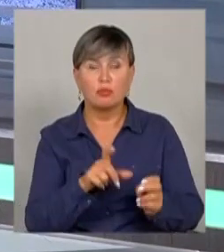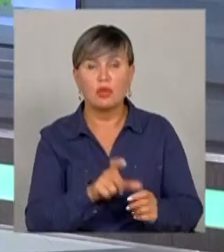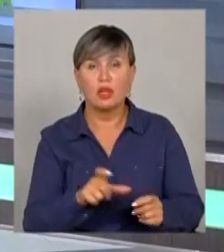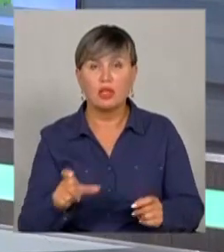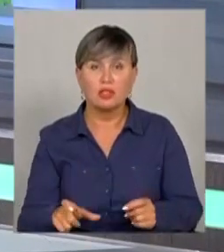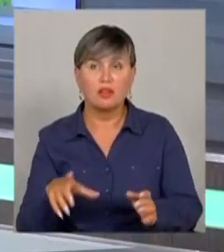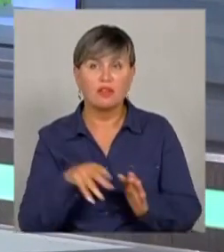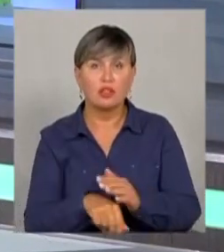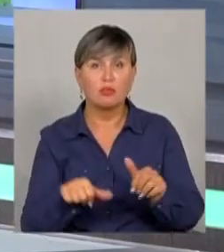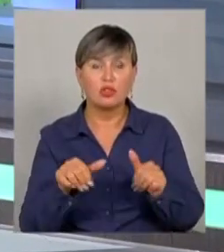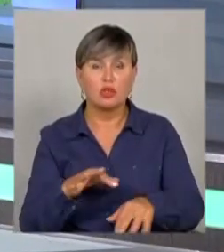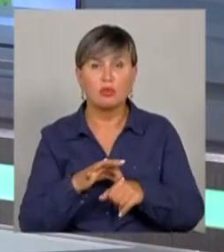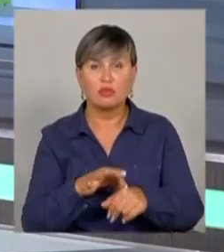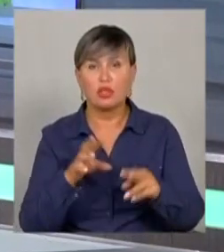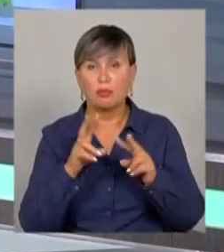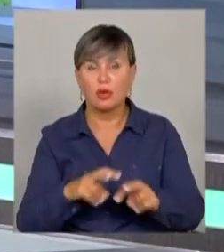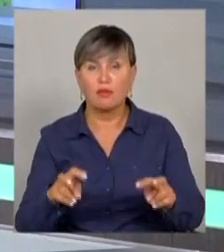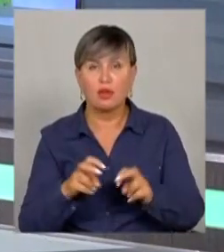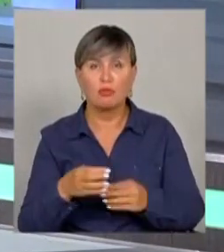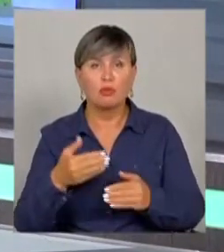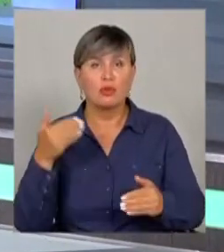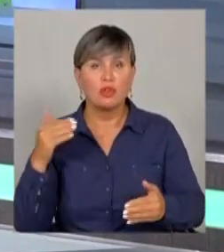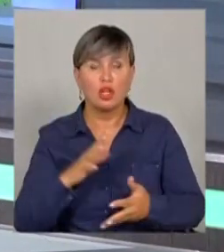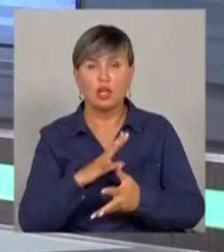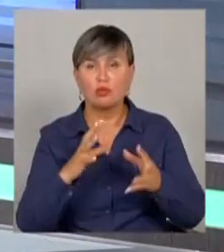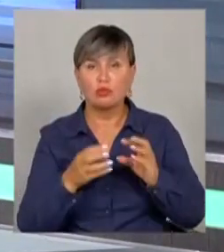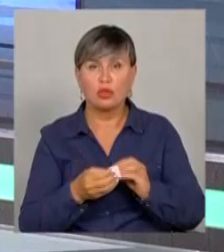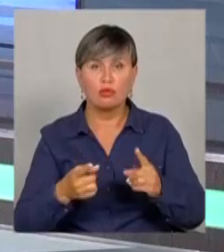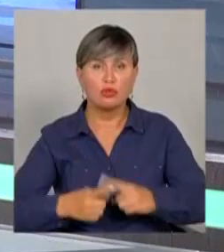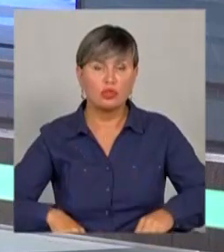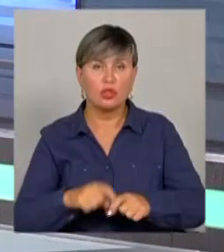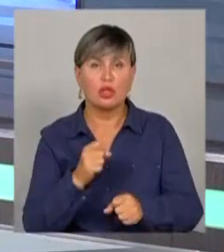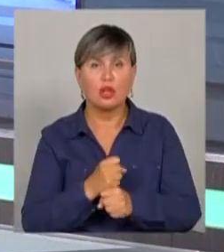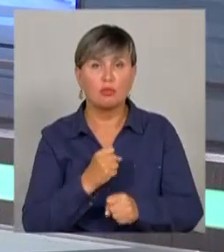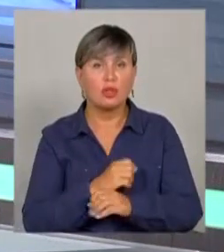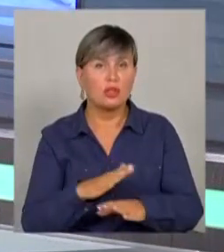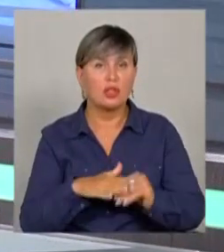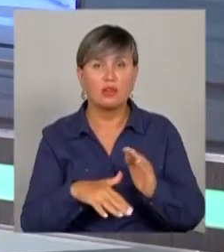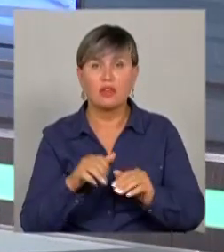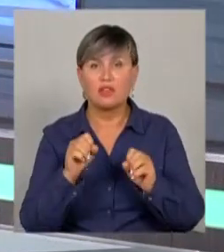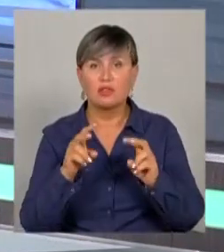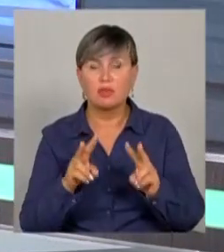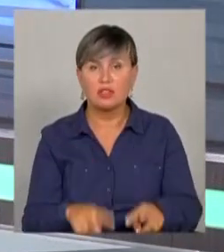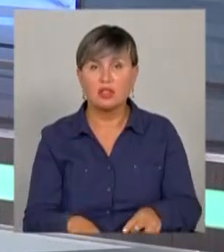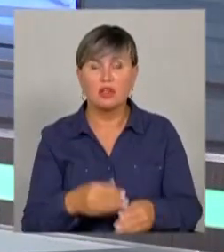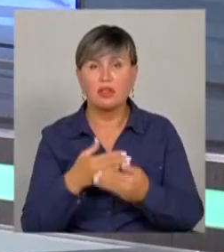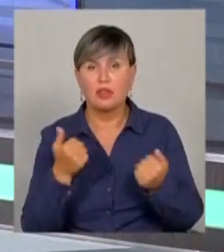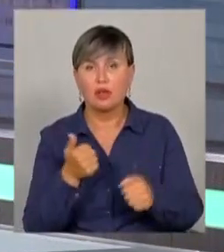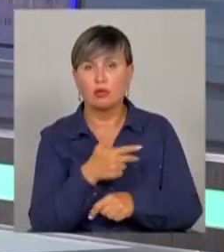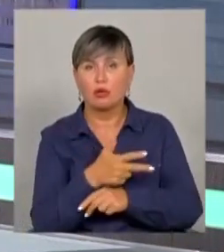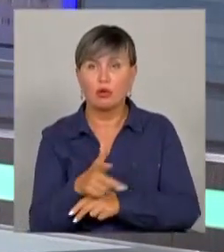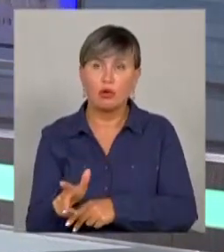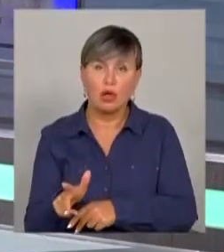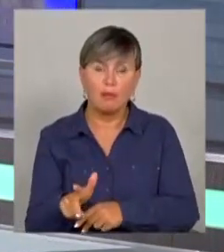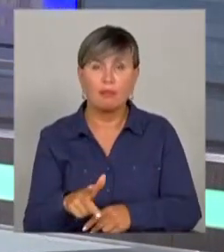в ведомстве решили провести проверку. По предварительным результатам в учреждении работали неквалифицированные специалисты, отсутствовали камеры